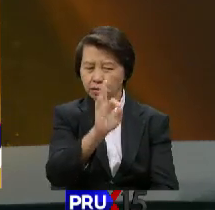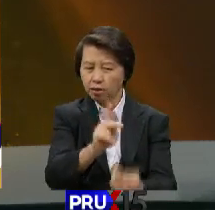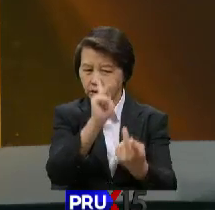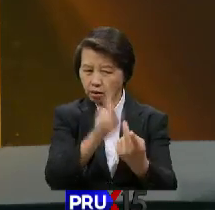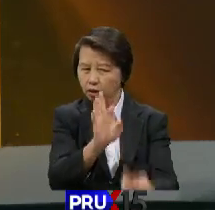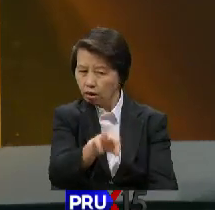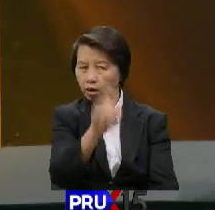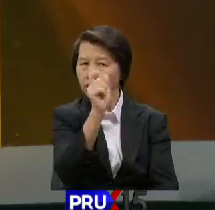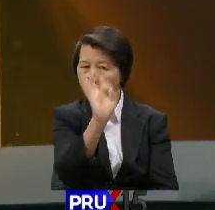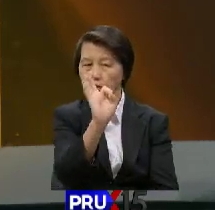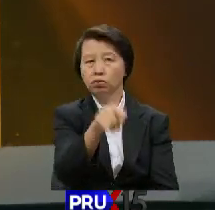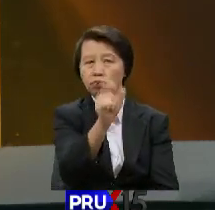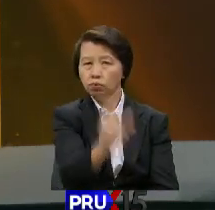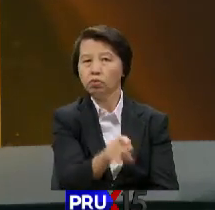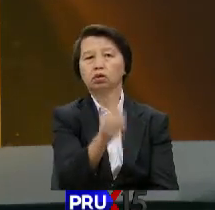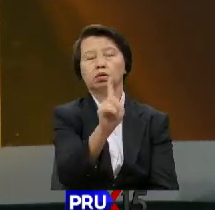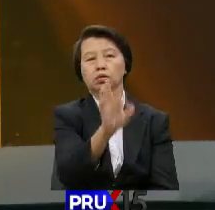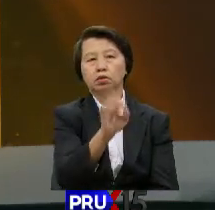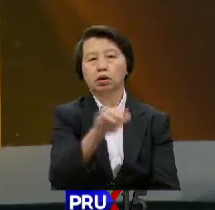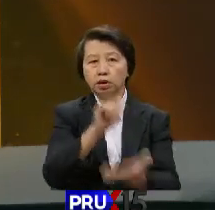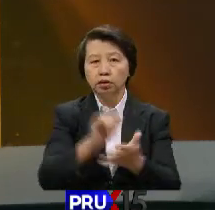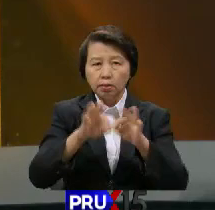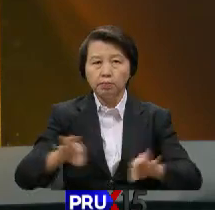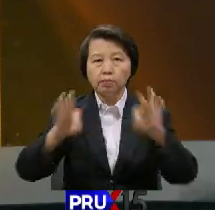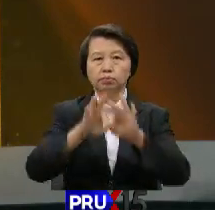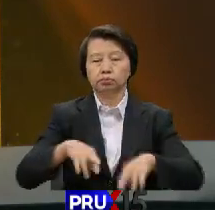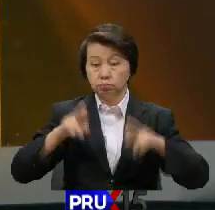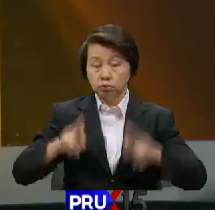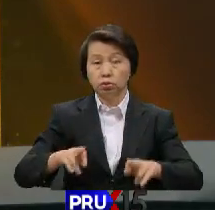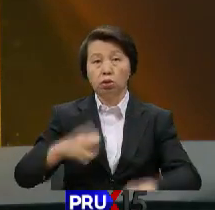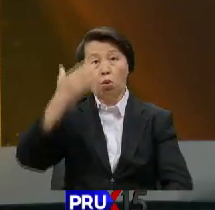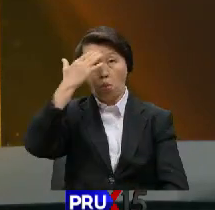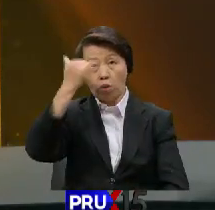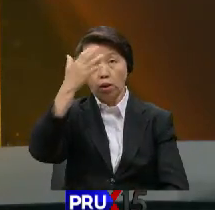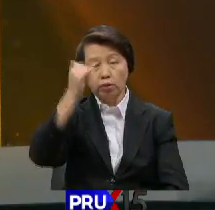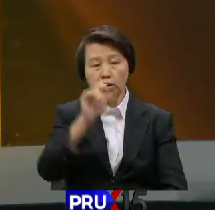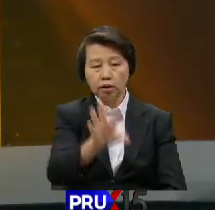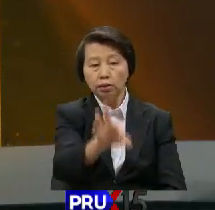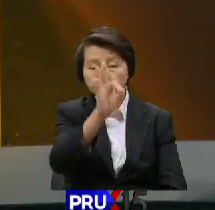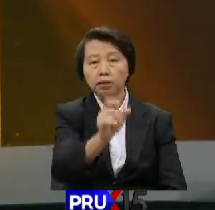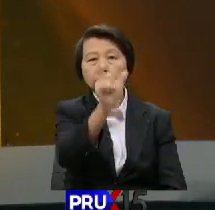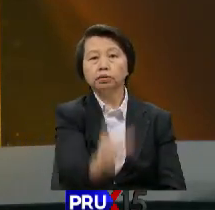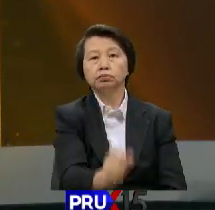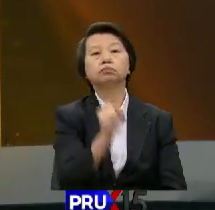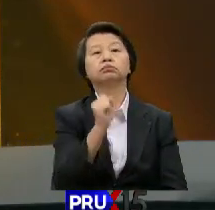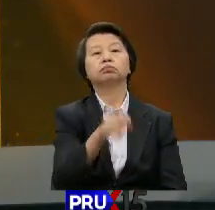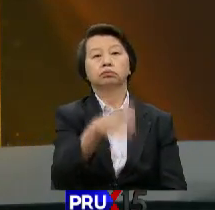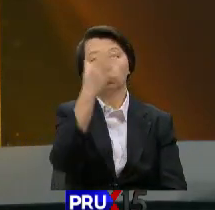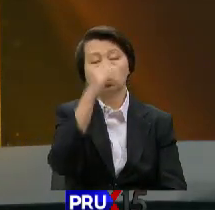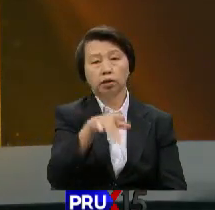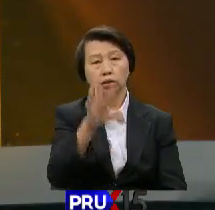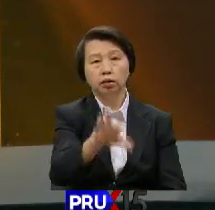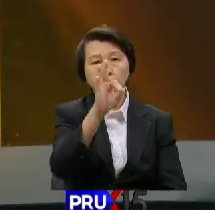merupakan satu keutamaan pengundi Mengapa mereka memilih calon tersebut Mengapa